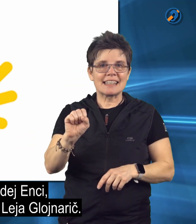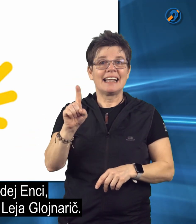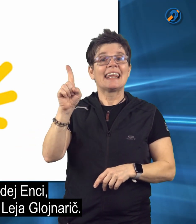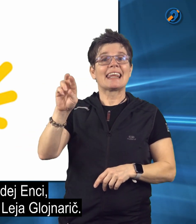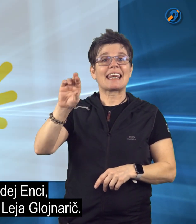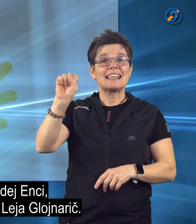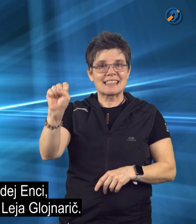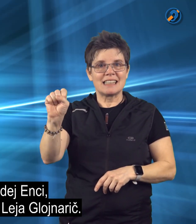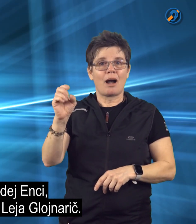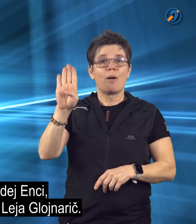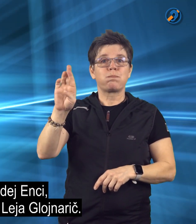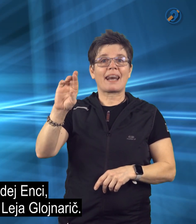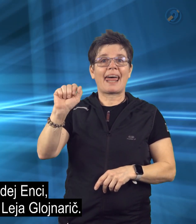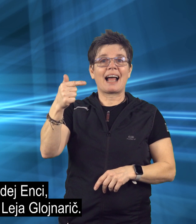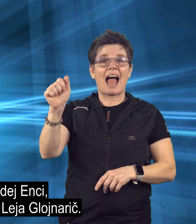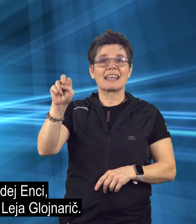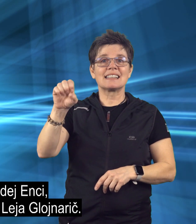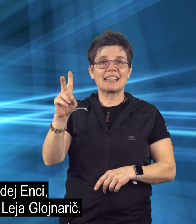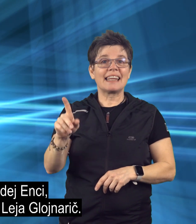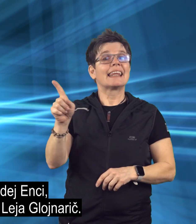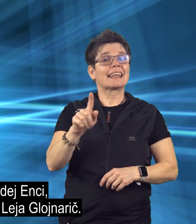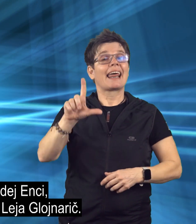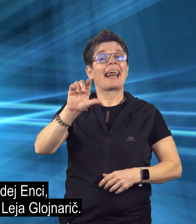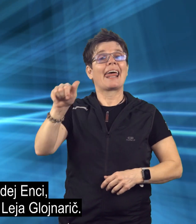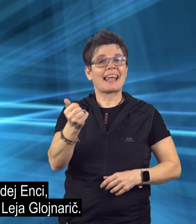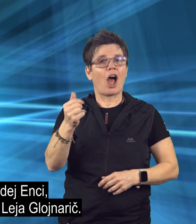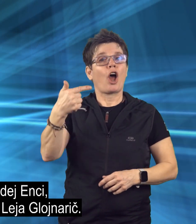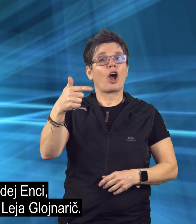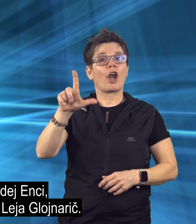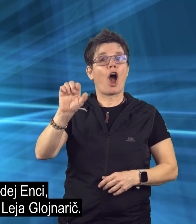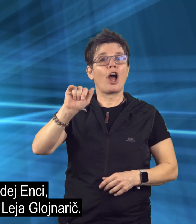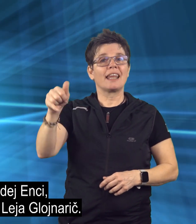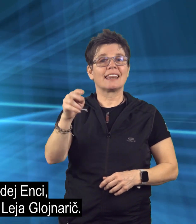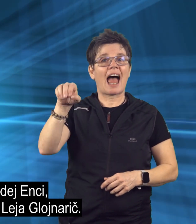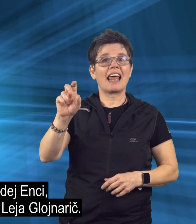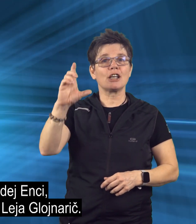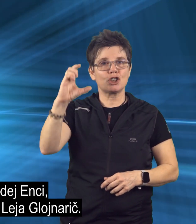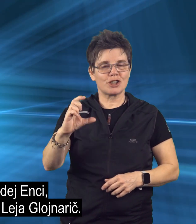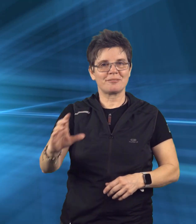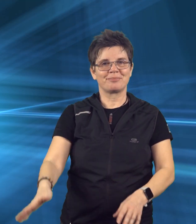Enci, Iris Breganski in Leja Glojnarič.